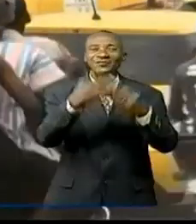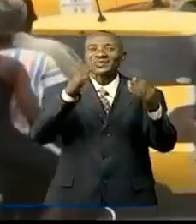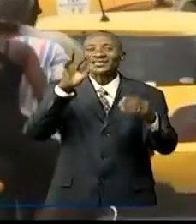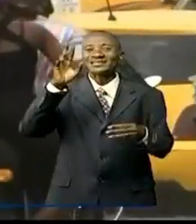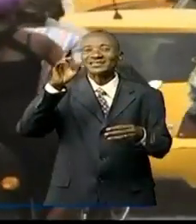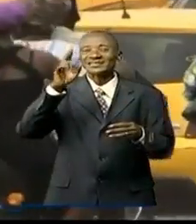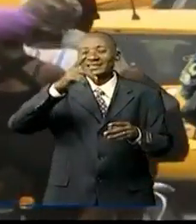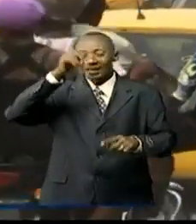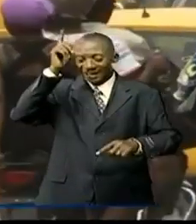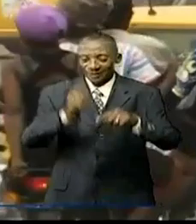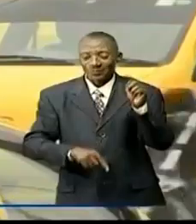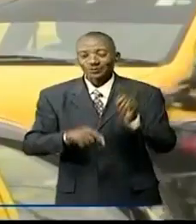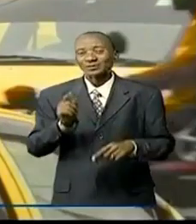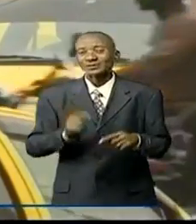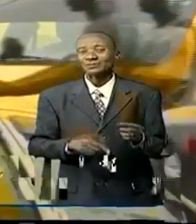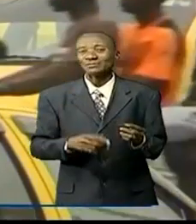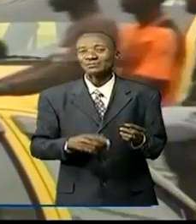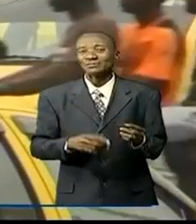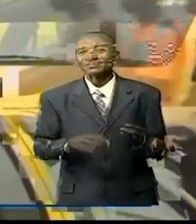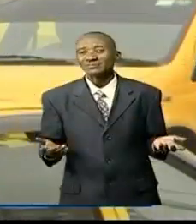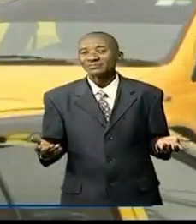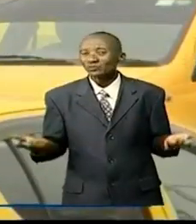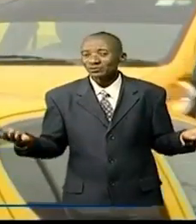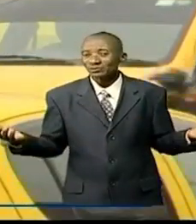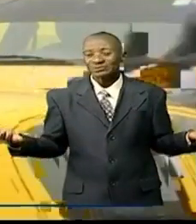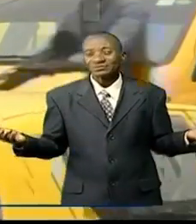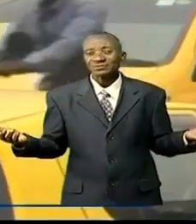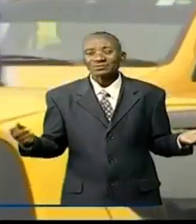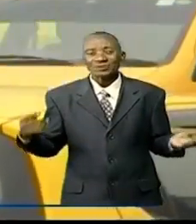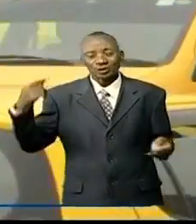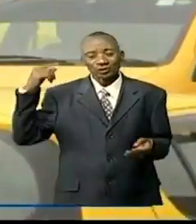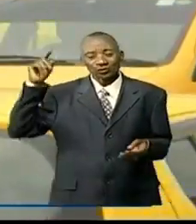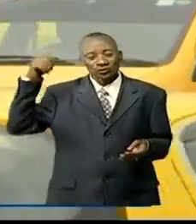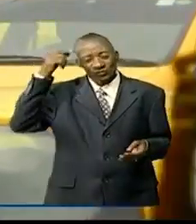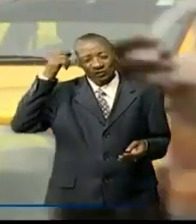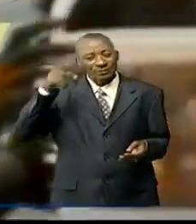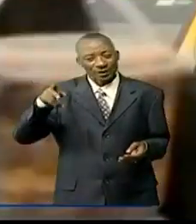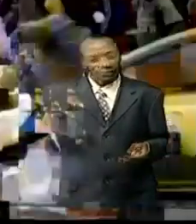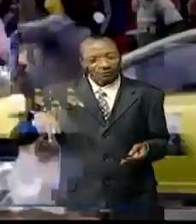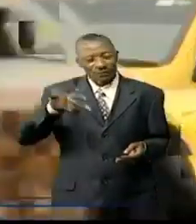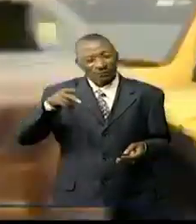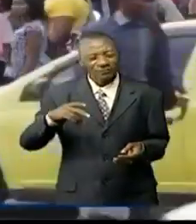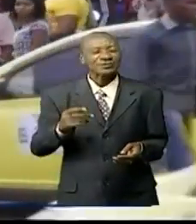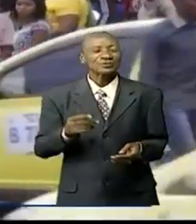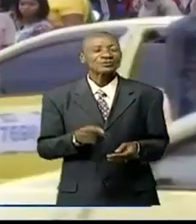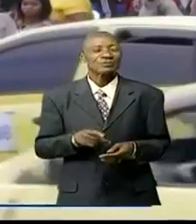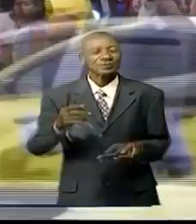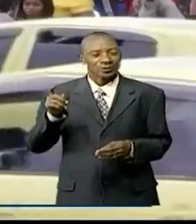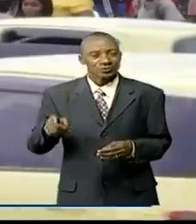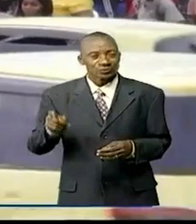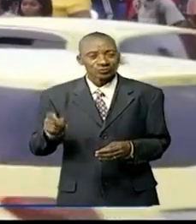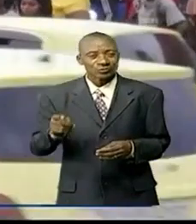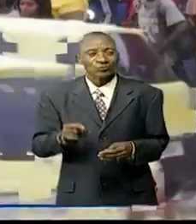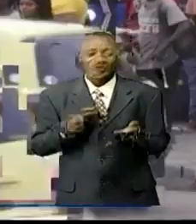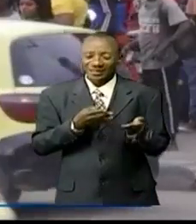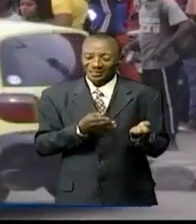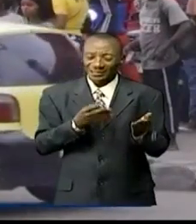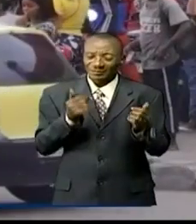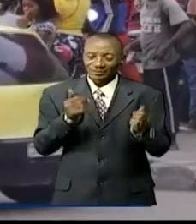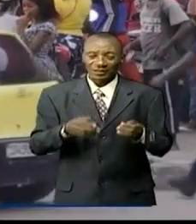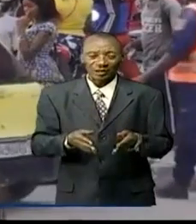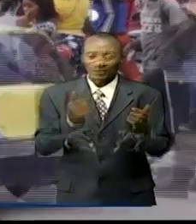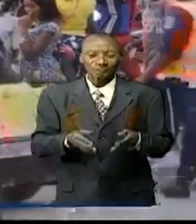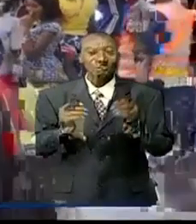faire déplacer plus de 15 millions d'âmes par jour, le gouvernement provincial a créé Metrokin, transport ferroviaire. Nous, au